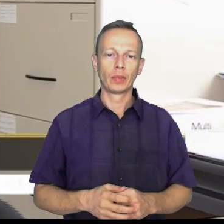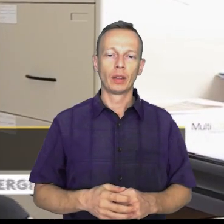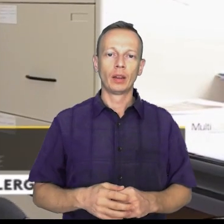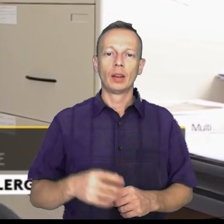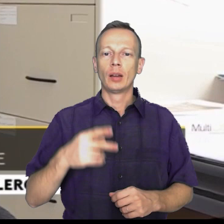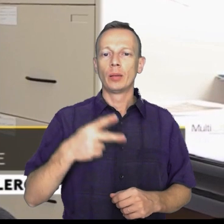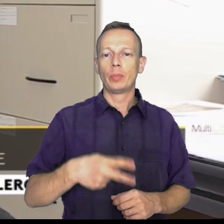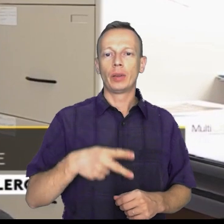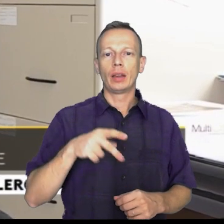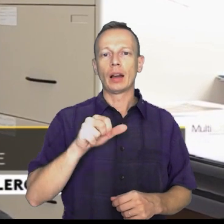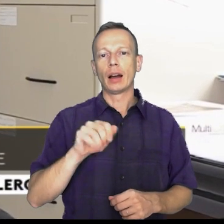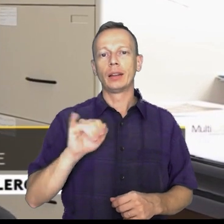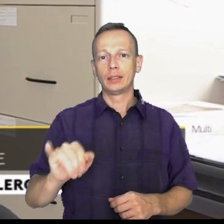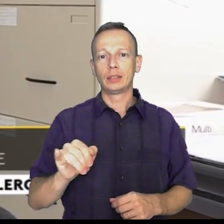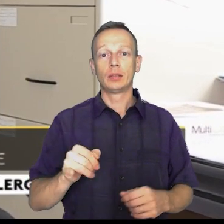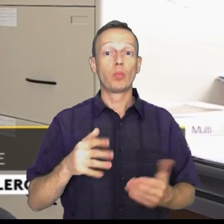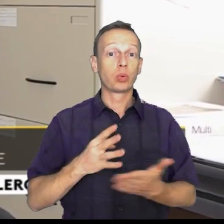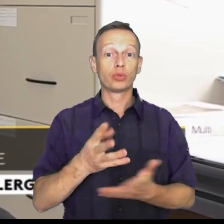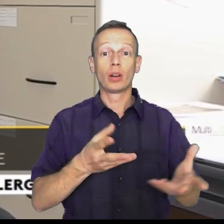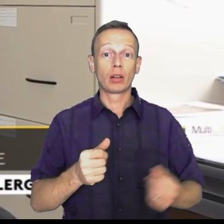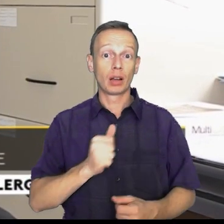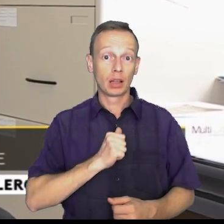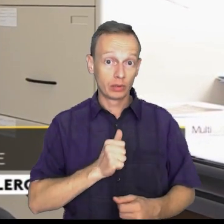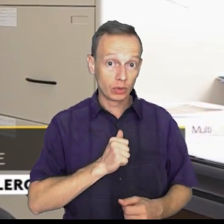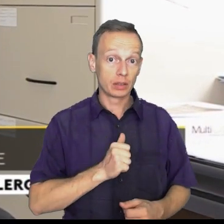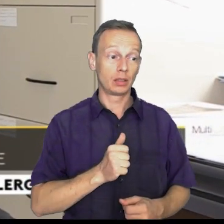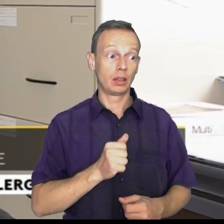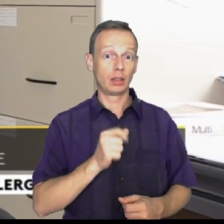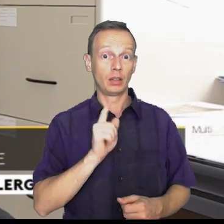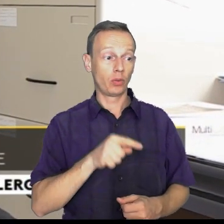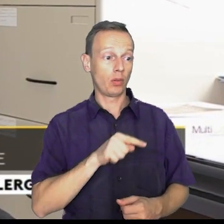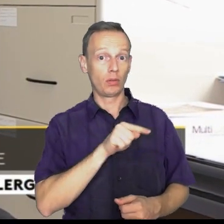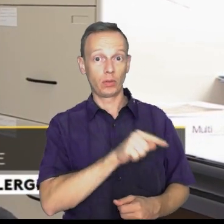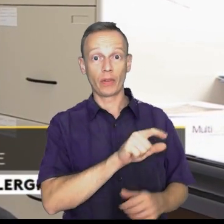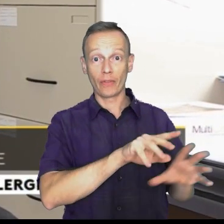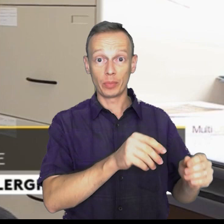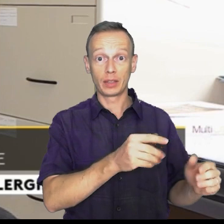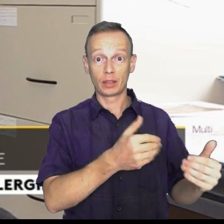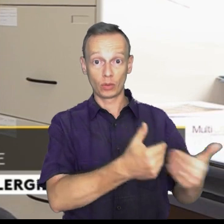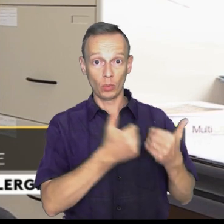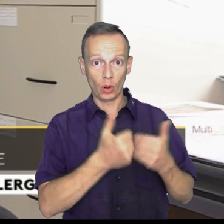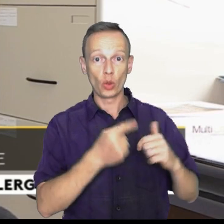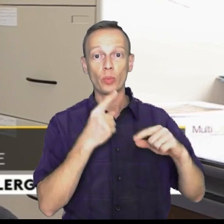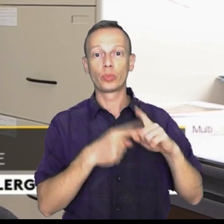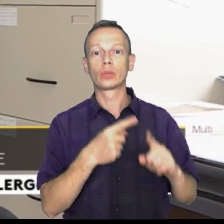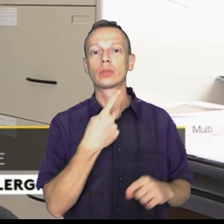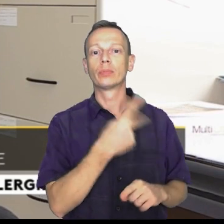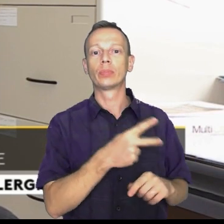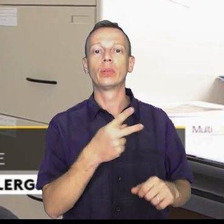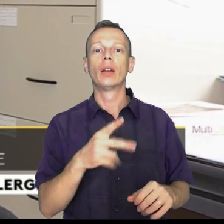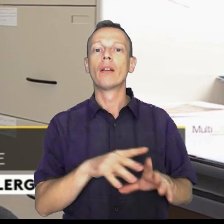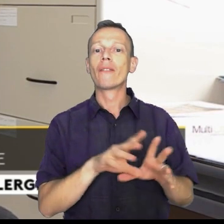d'accueil individualisé, est effectué à la demande de la famille et c'est le médecin traitant ou le médecin qui suit